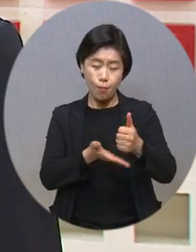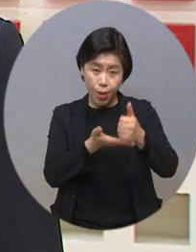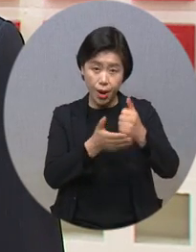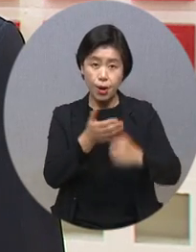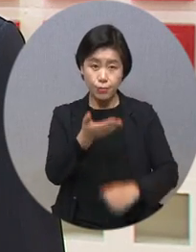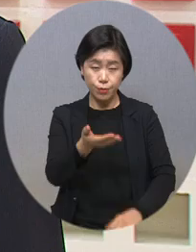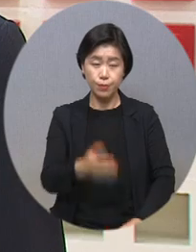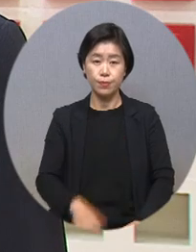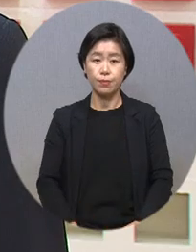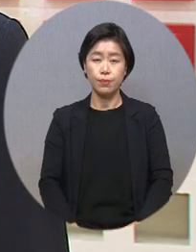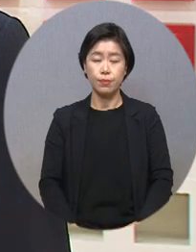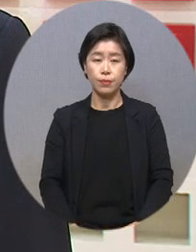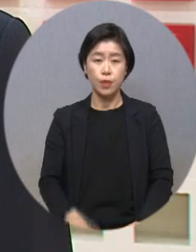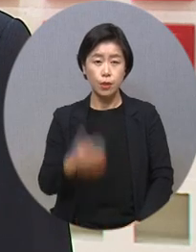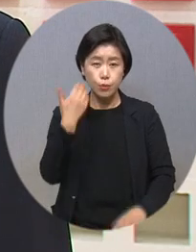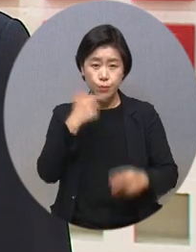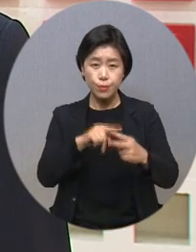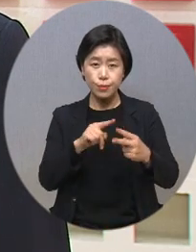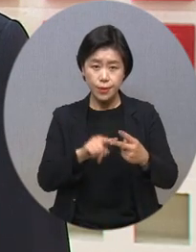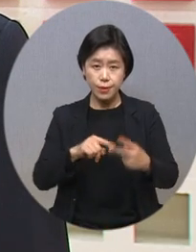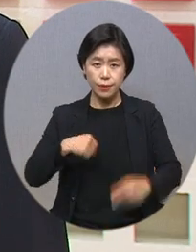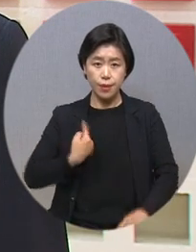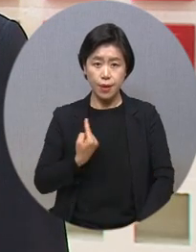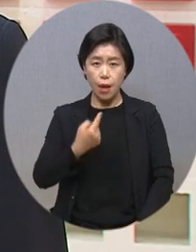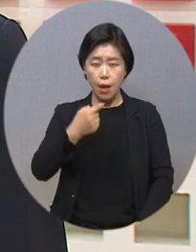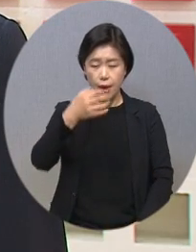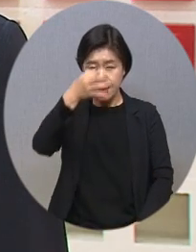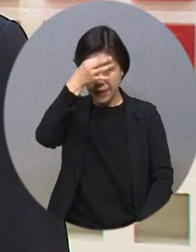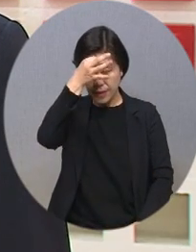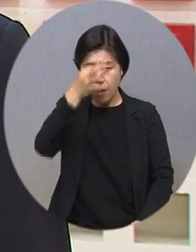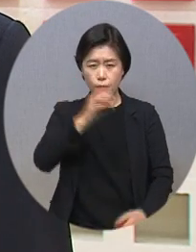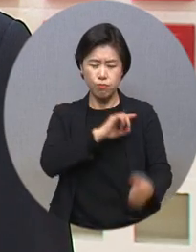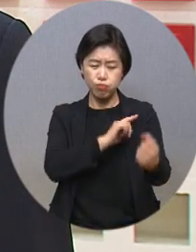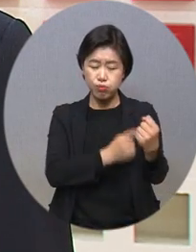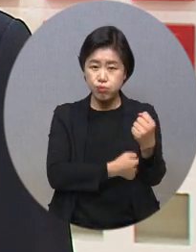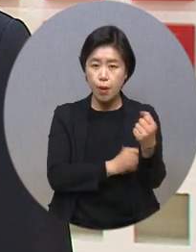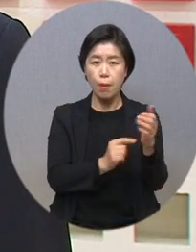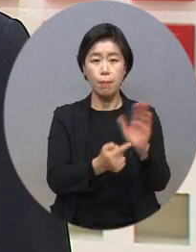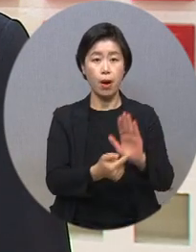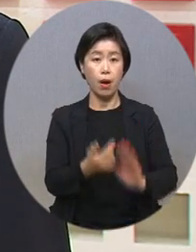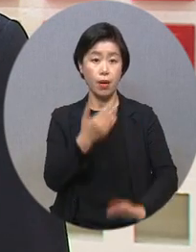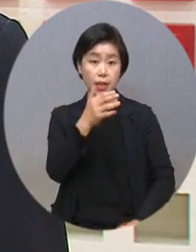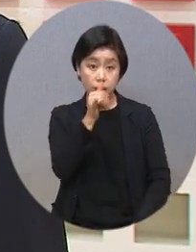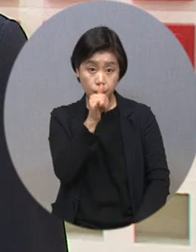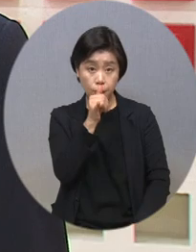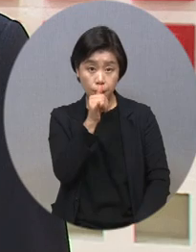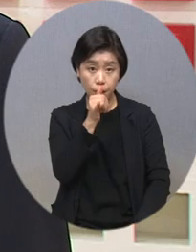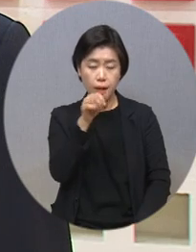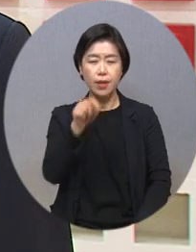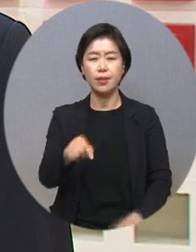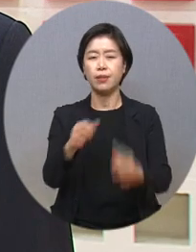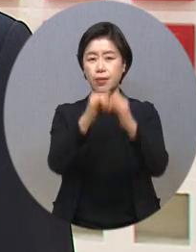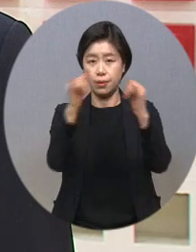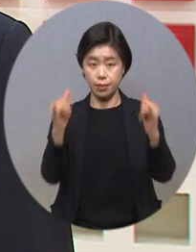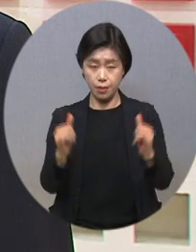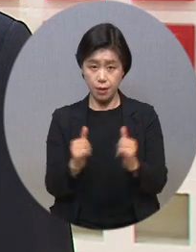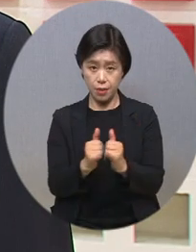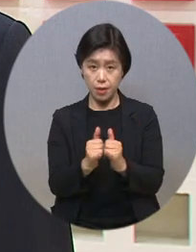고유한 능력을 발휘할 수 있어야 만이 그런 그 사회는